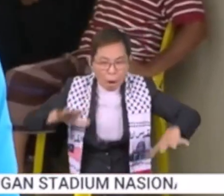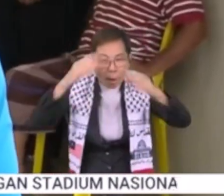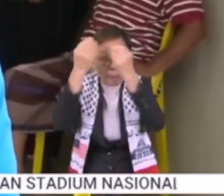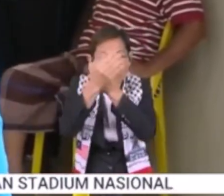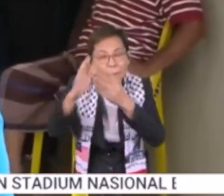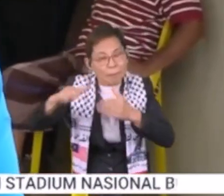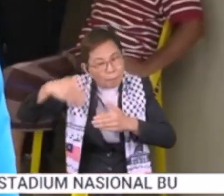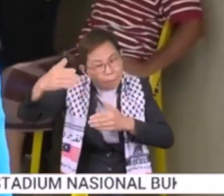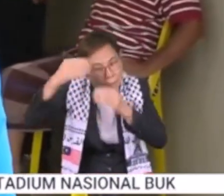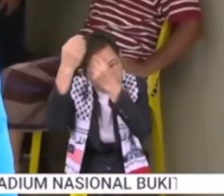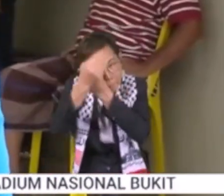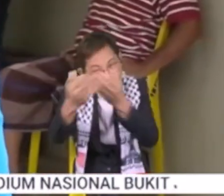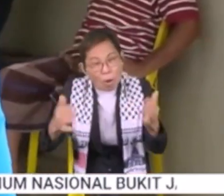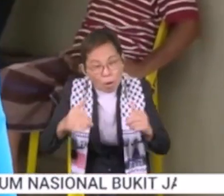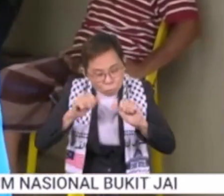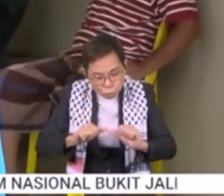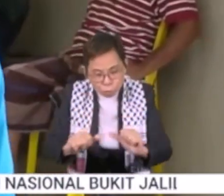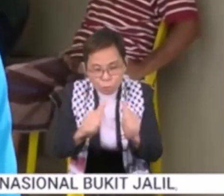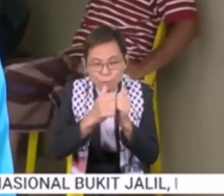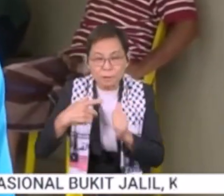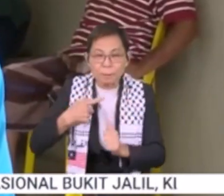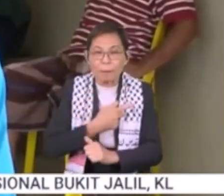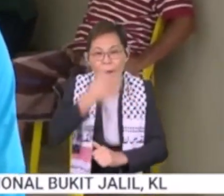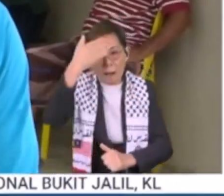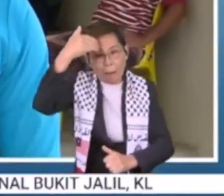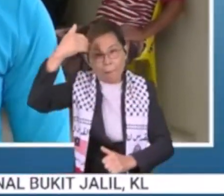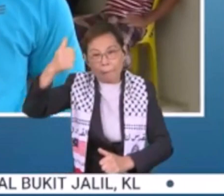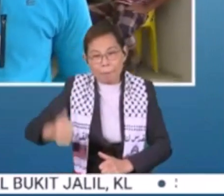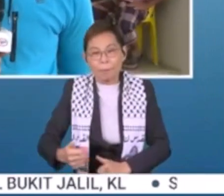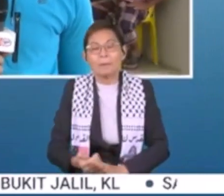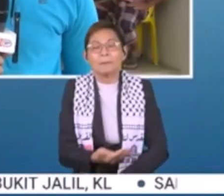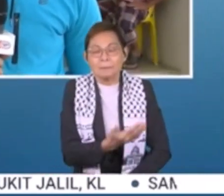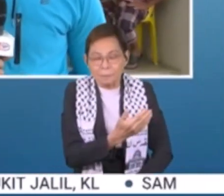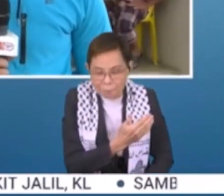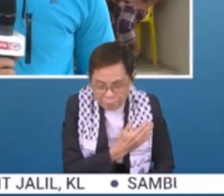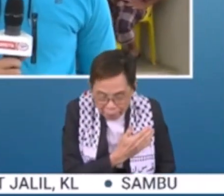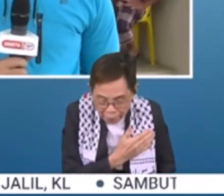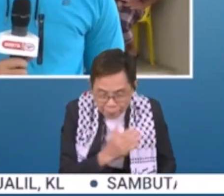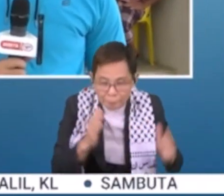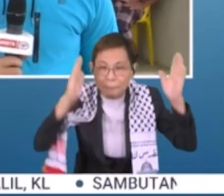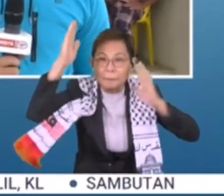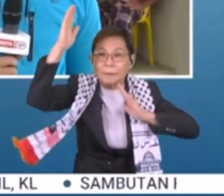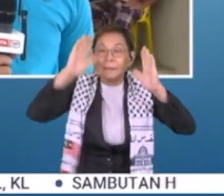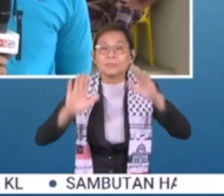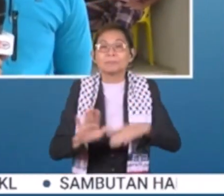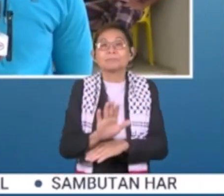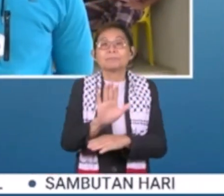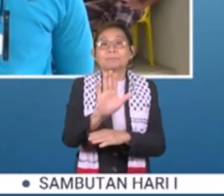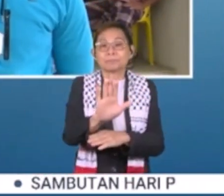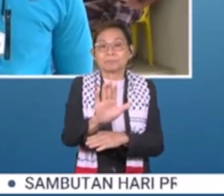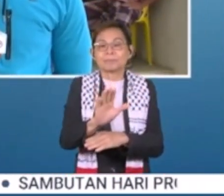semasa ke semasausers kam Assalamualaikum dan salam Malaysia Madani Baik terima kasih Amirul